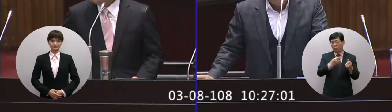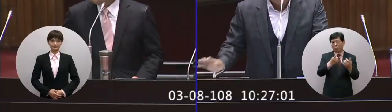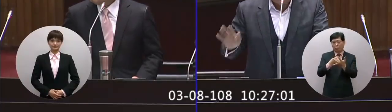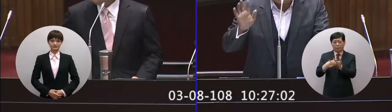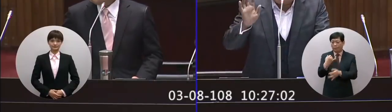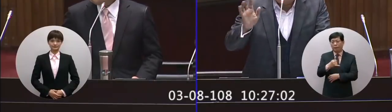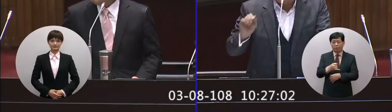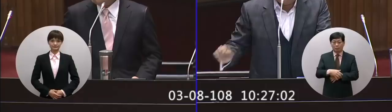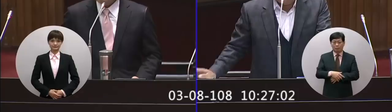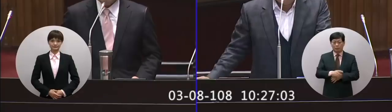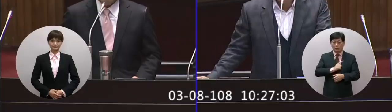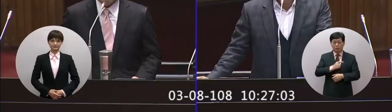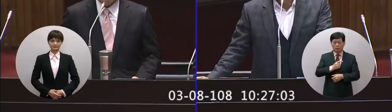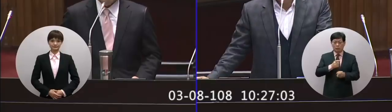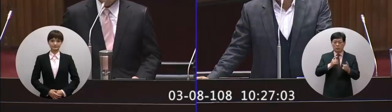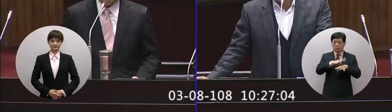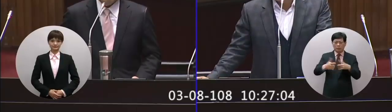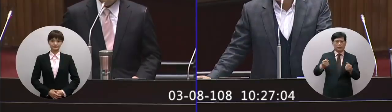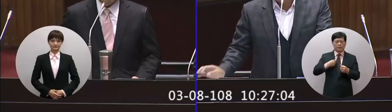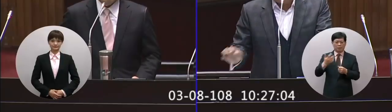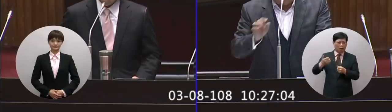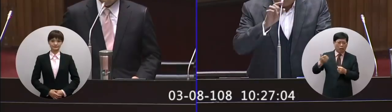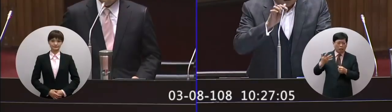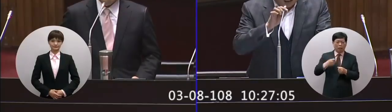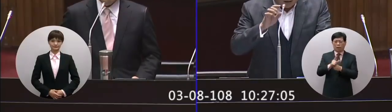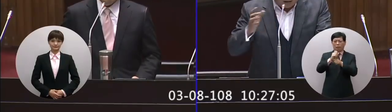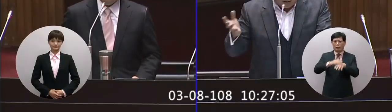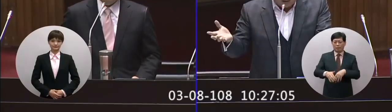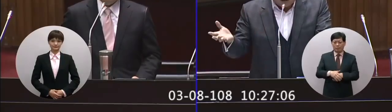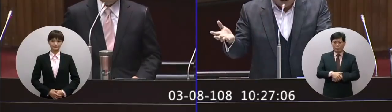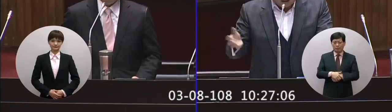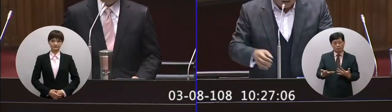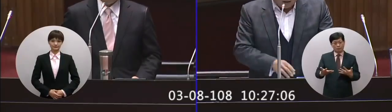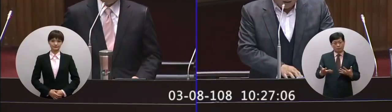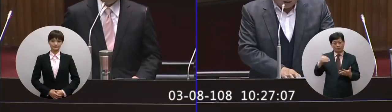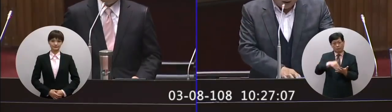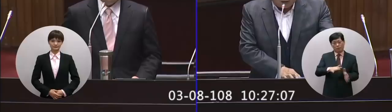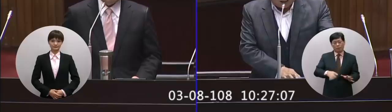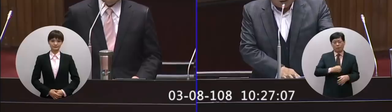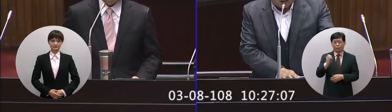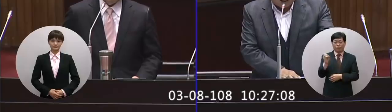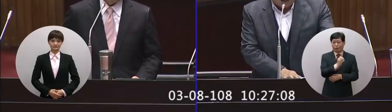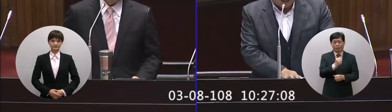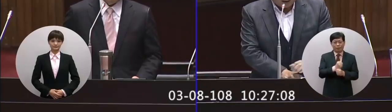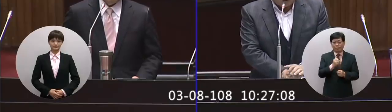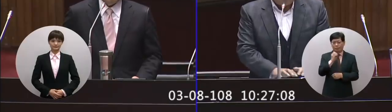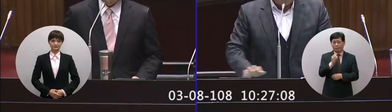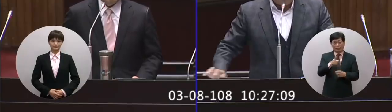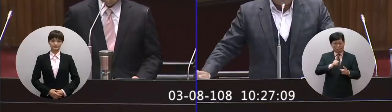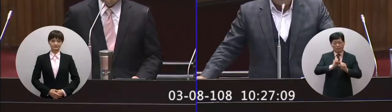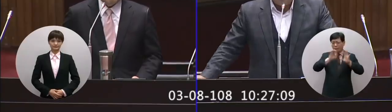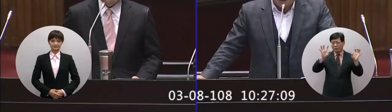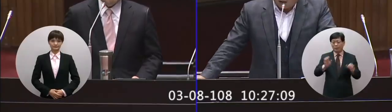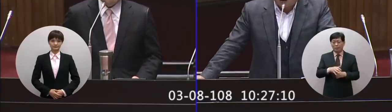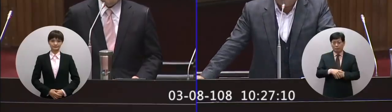的，除了打嘴炮，各部位都一样，哦，那一事无成。所以我想，院长你大声疾呼